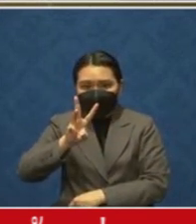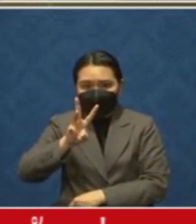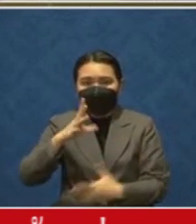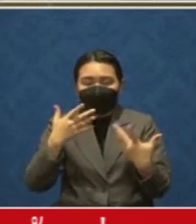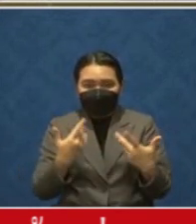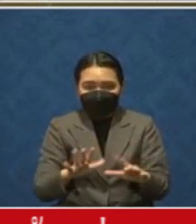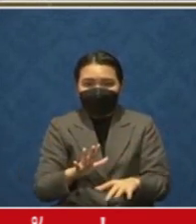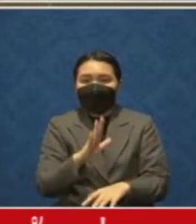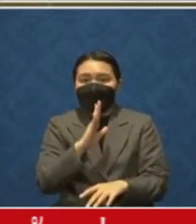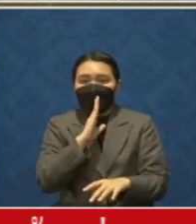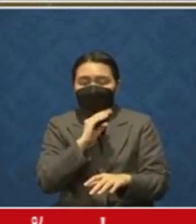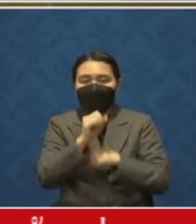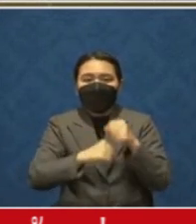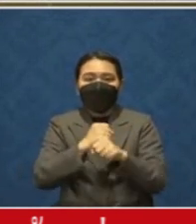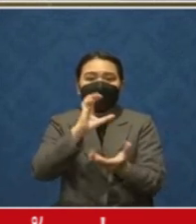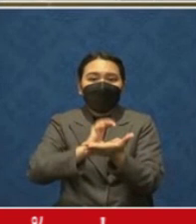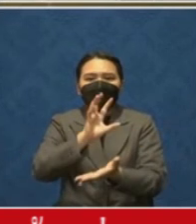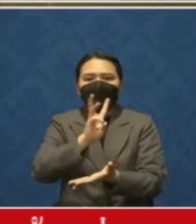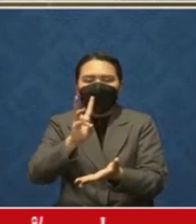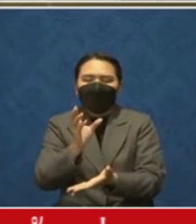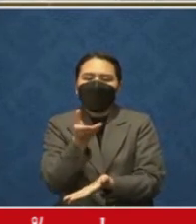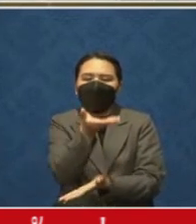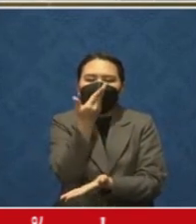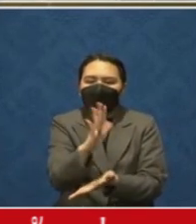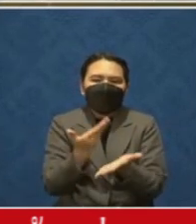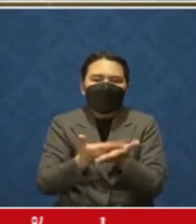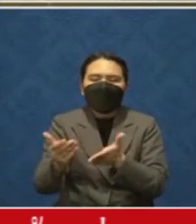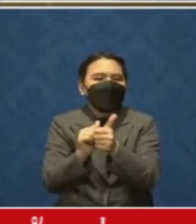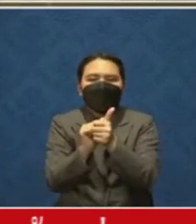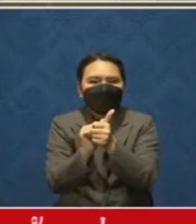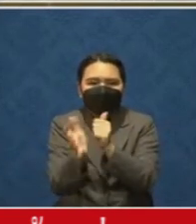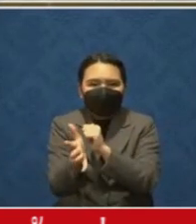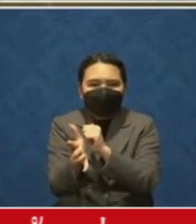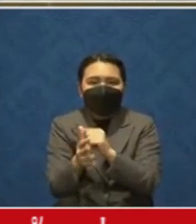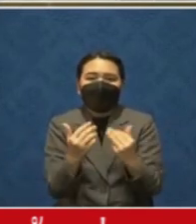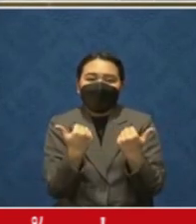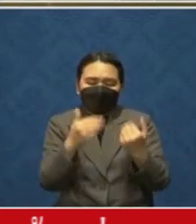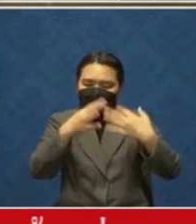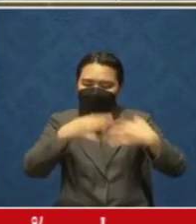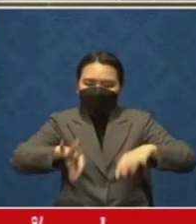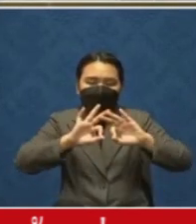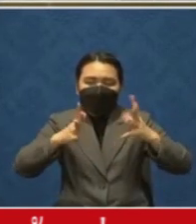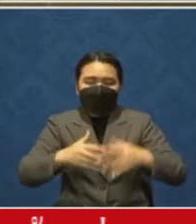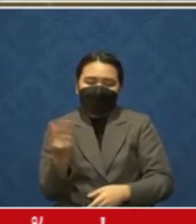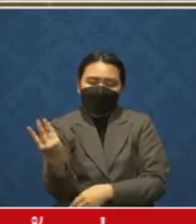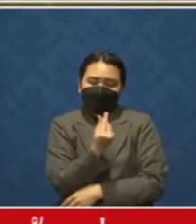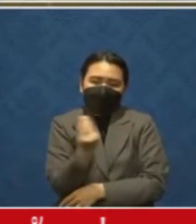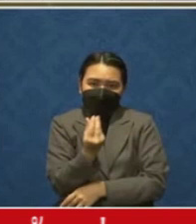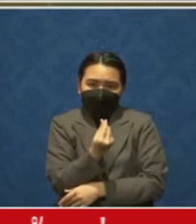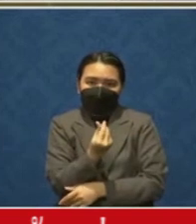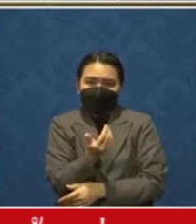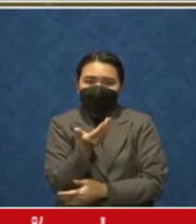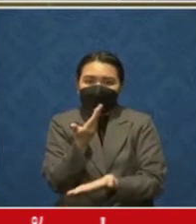าณปี2566ไปก็ใช้ไม่ทันครับไม่มีความจำเป็นใดๆเลยครับที่จะต้องเร่งรี